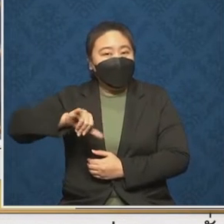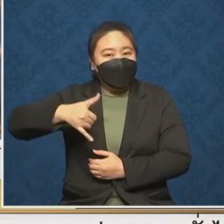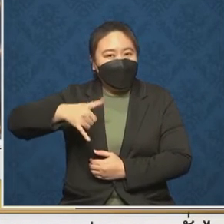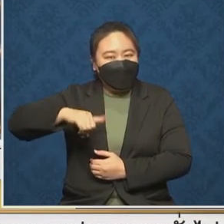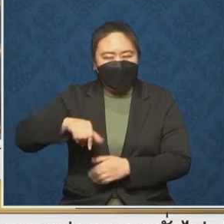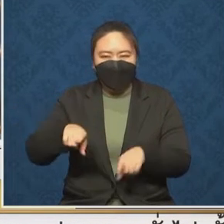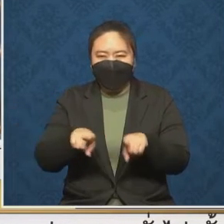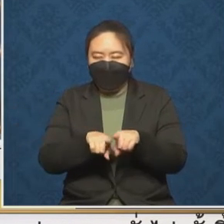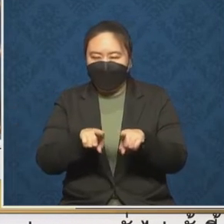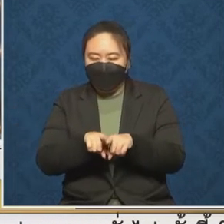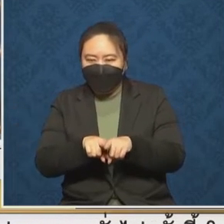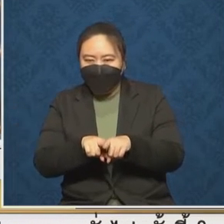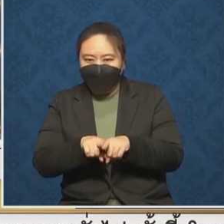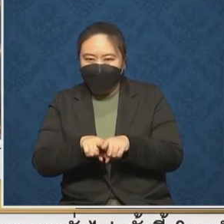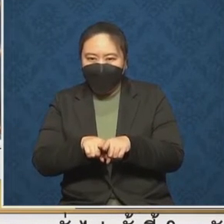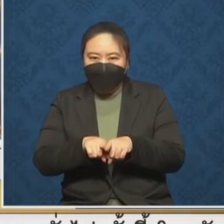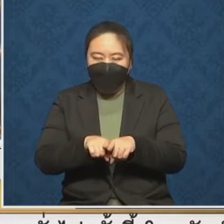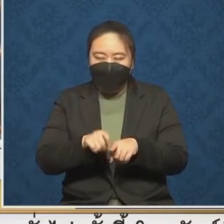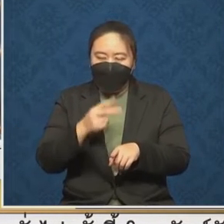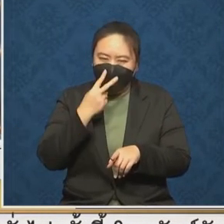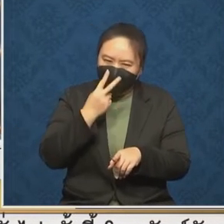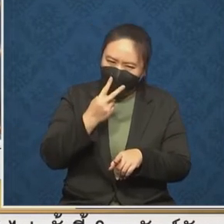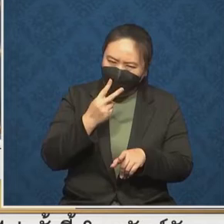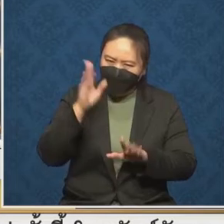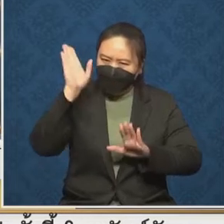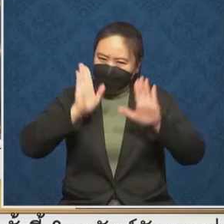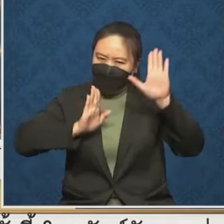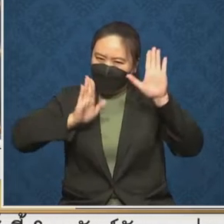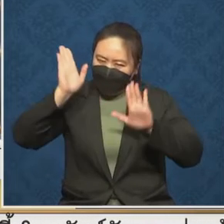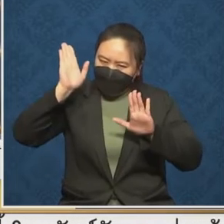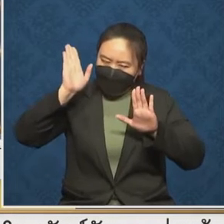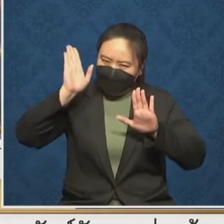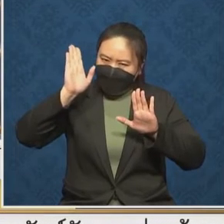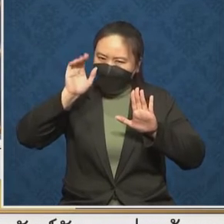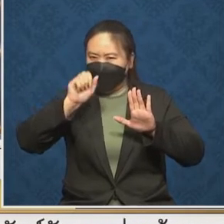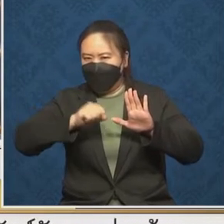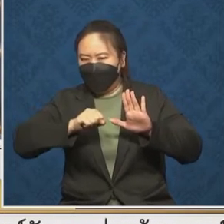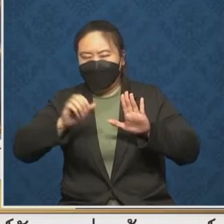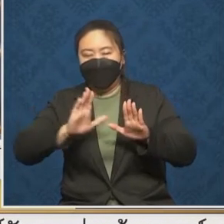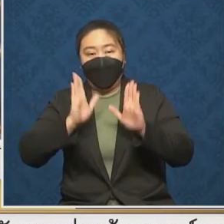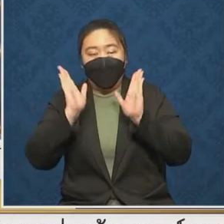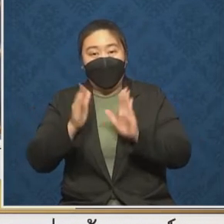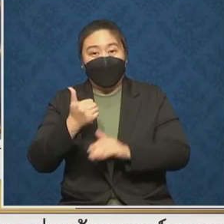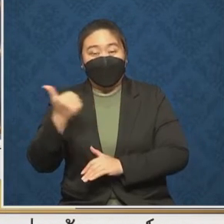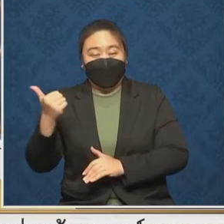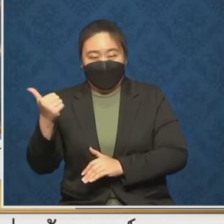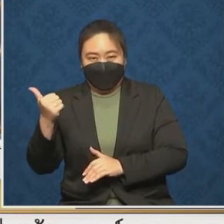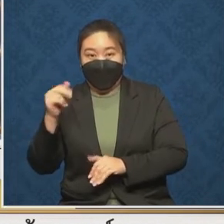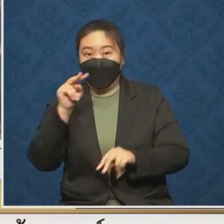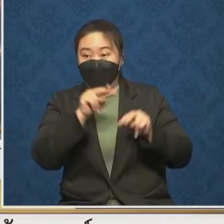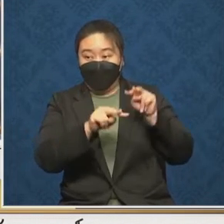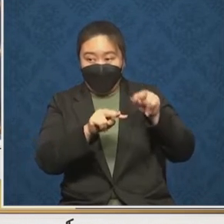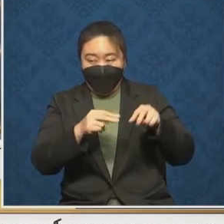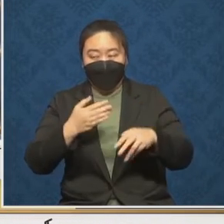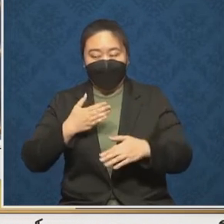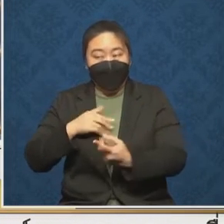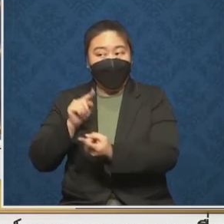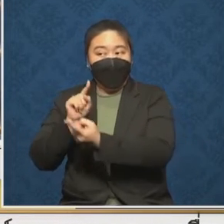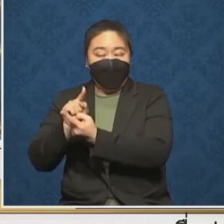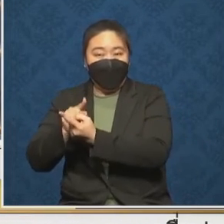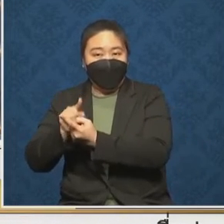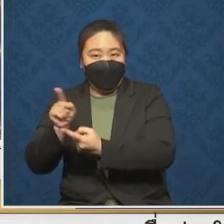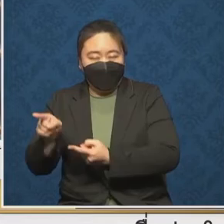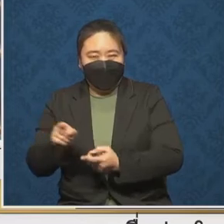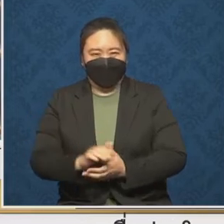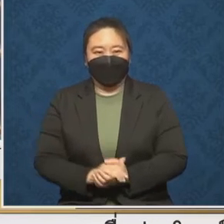เงามืดของฝcejประชาตที่ประติจากผู้ที่มองู้ทผมไปสัมผลซึอันี้ก